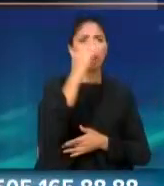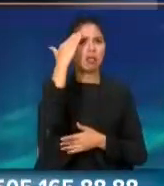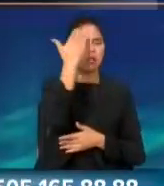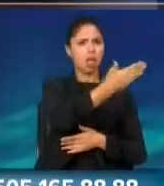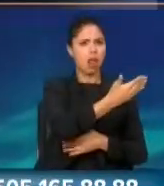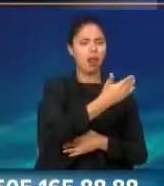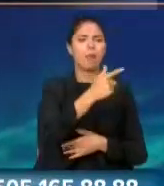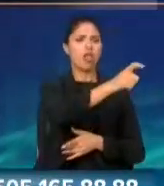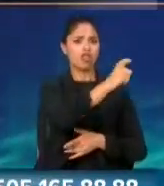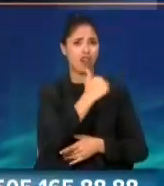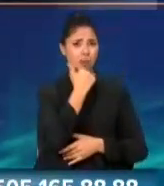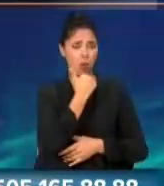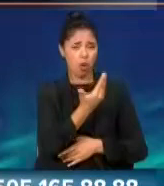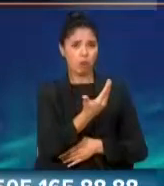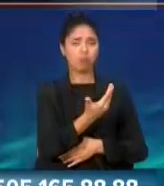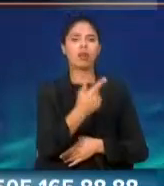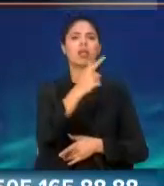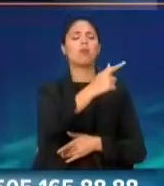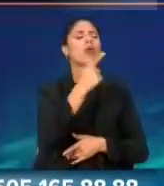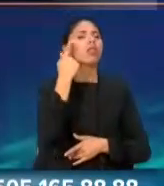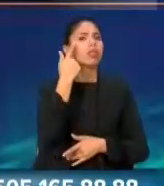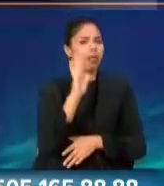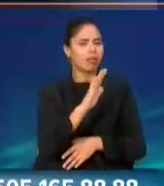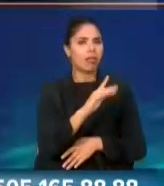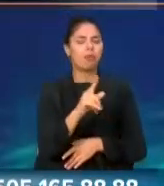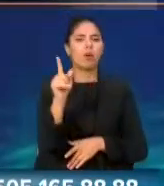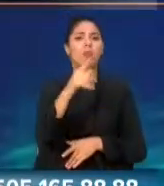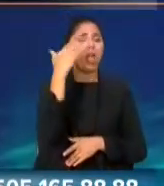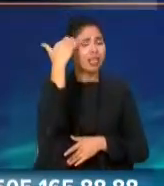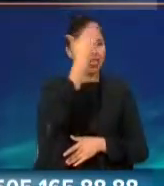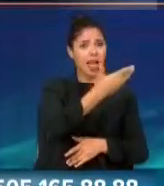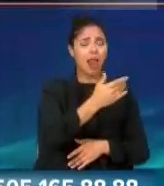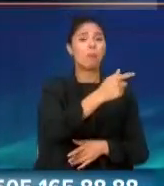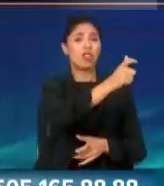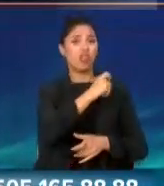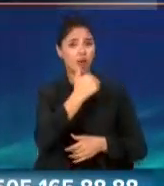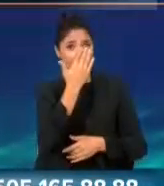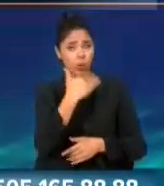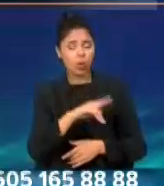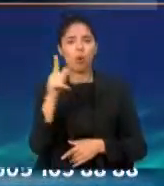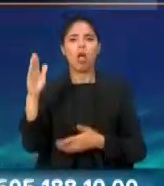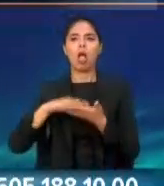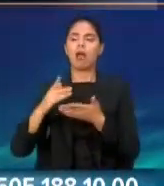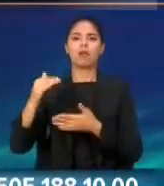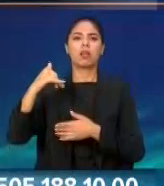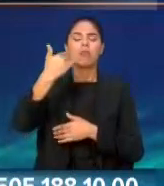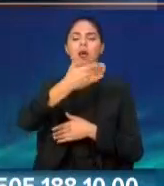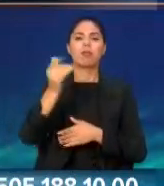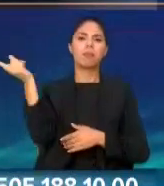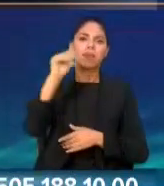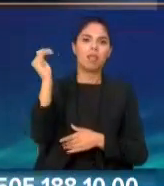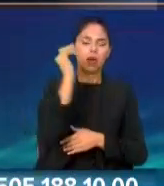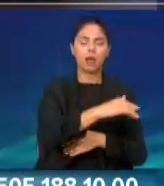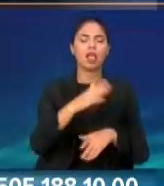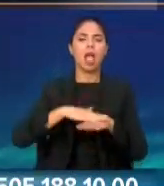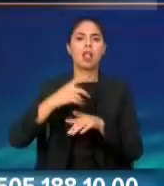alan olmadı. Ya duymadıklarından ya da oralı olmadıklarından bilmiyoruz. Selamı alınmayan o arkadaş bir süre sonra aynı yere, bu kez elinde silahla döndü.